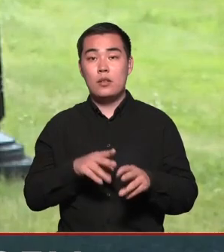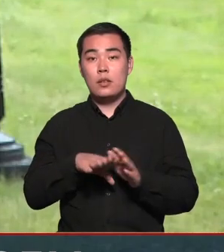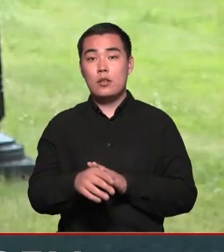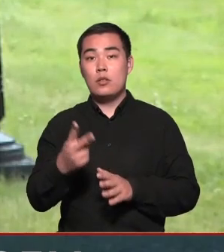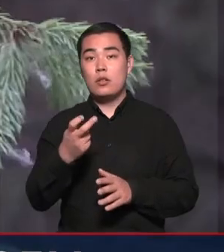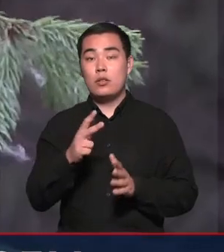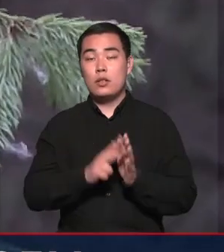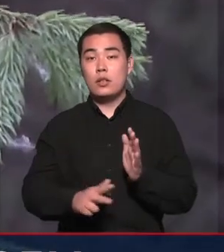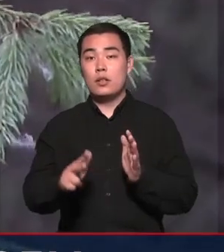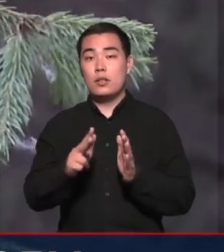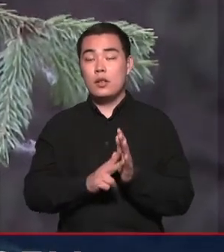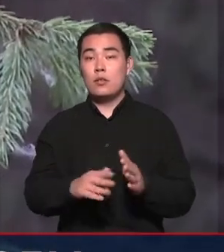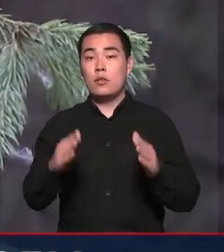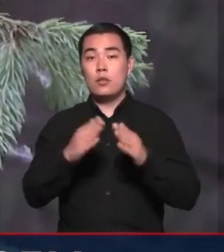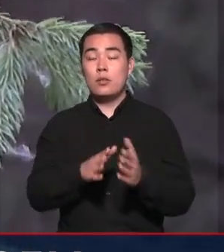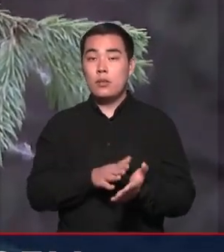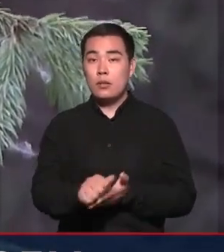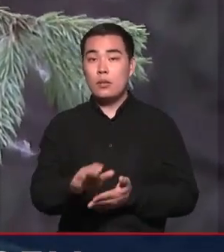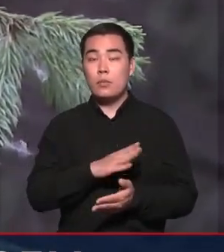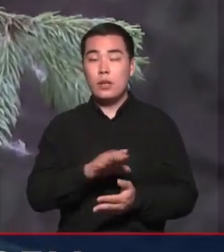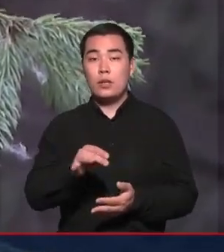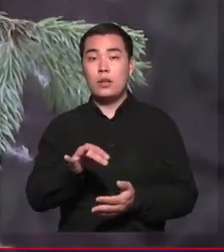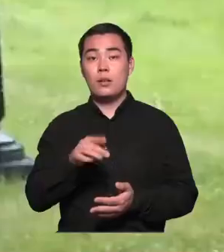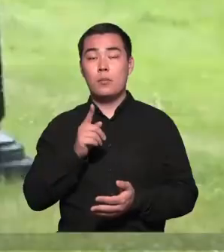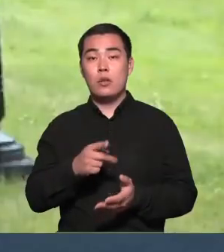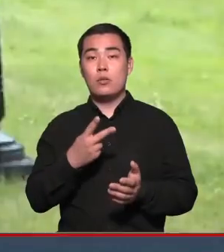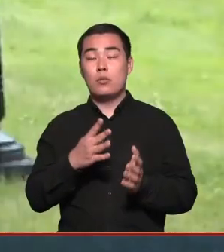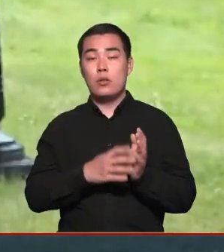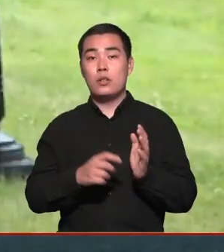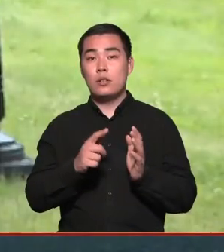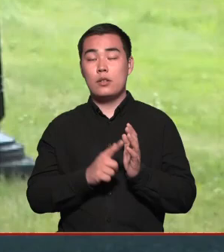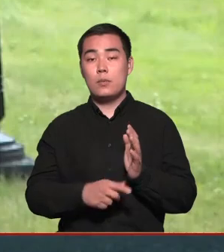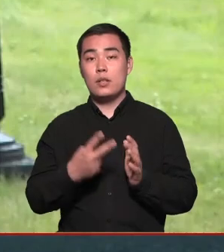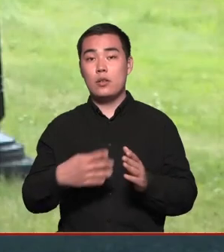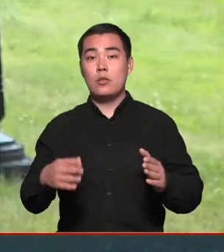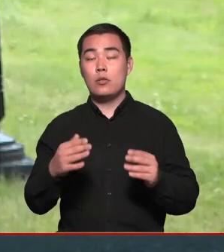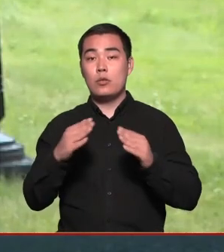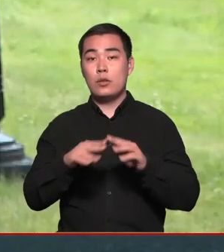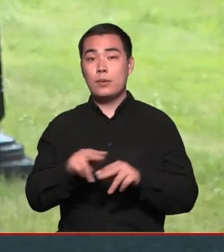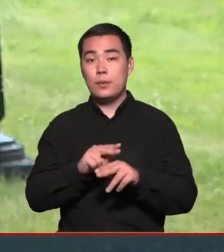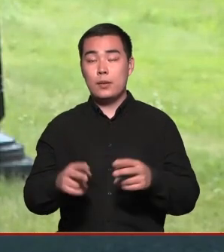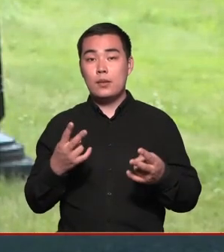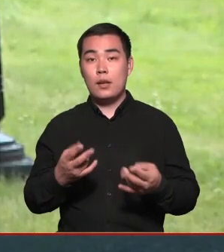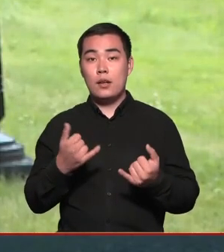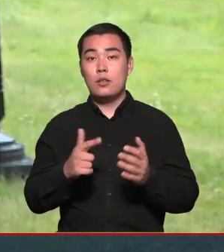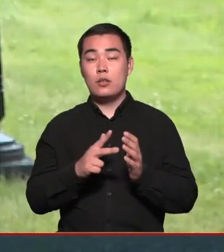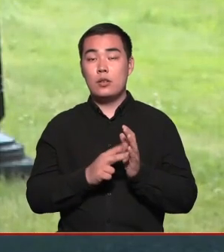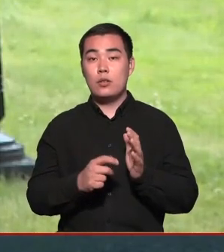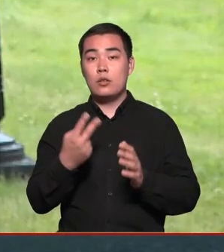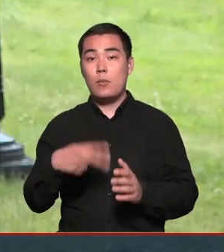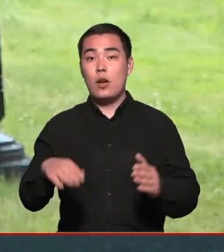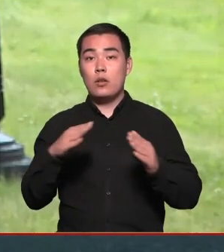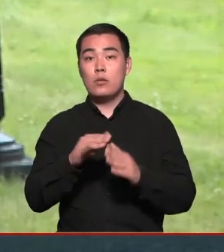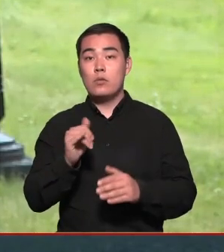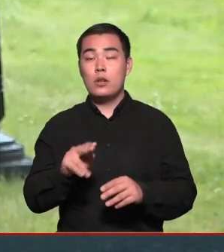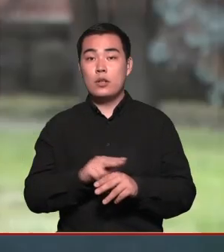үй сүрілді. Оған қоса 1972 үйді жөндеуі қажет. Бүгінгі таңда 820 үйді